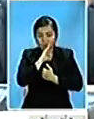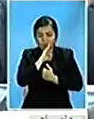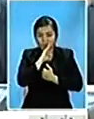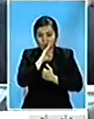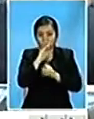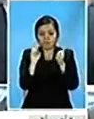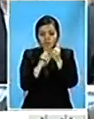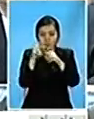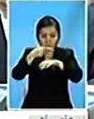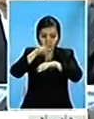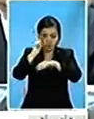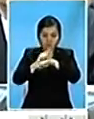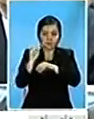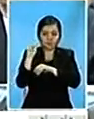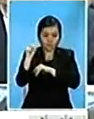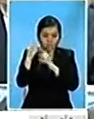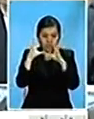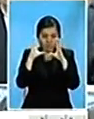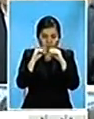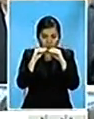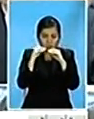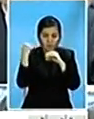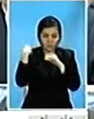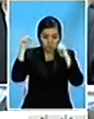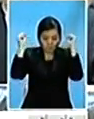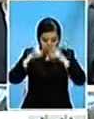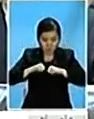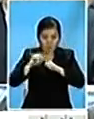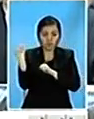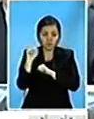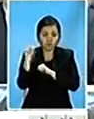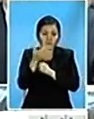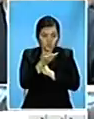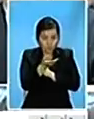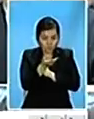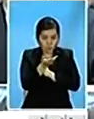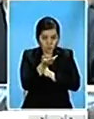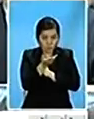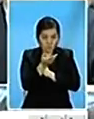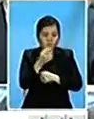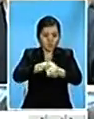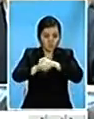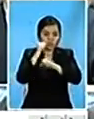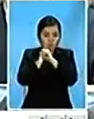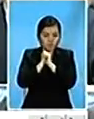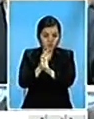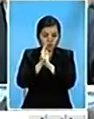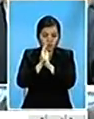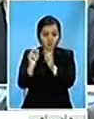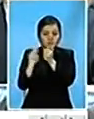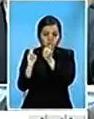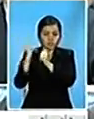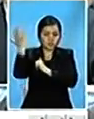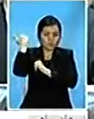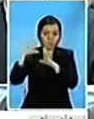ดรองประธานนัดประชุมและมีข้อตกลงอย่างไรก็ขอความกรุณาให้ปฏิบัติไปตามข้อตกลงที่ได้ตก